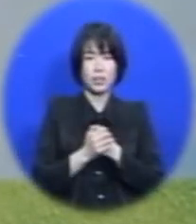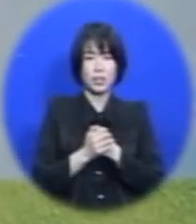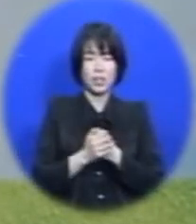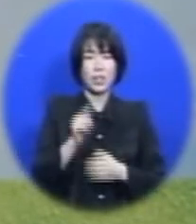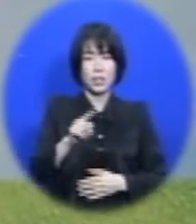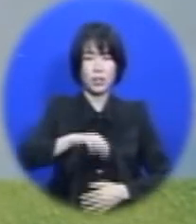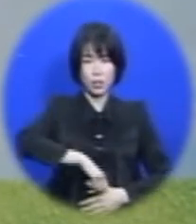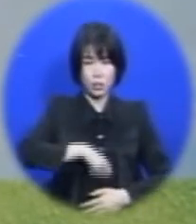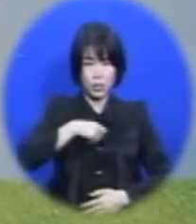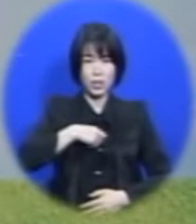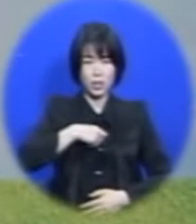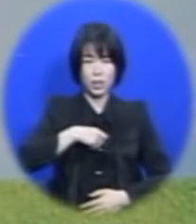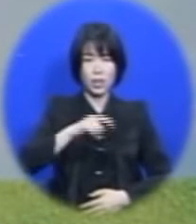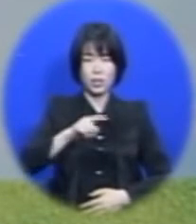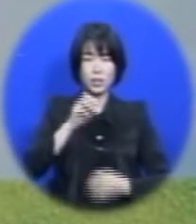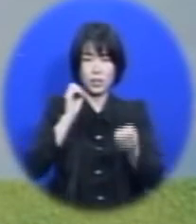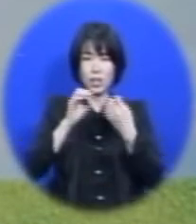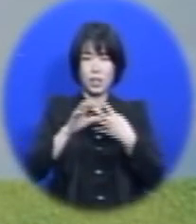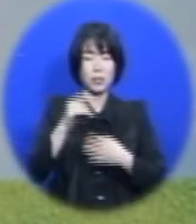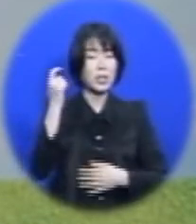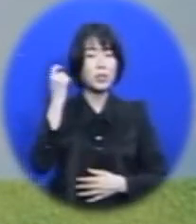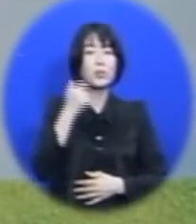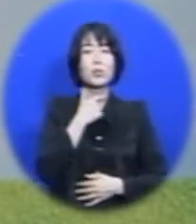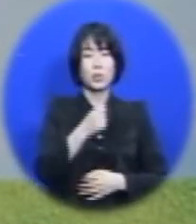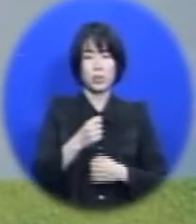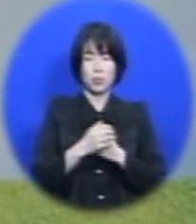저는 솔직하게 그의 대답을 듣고 싶어요.